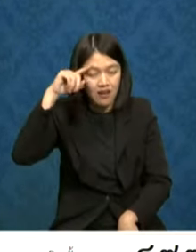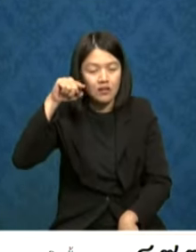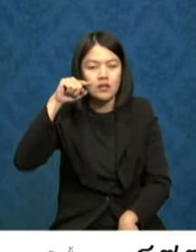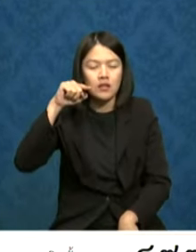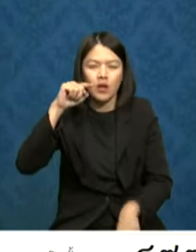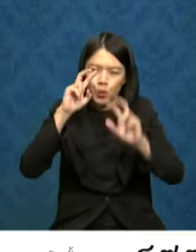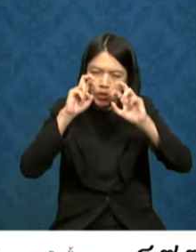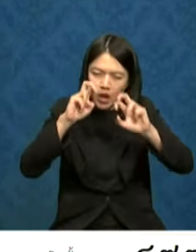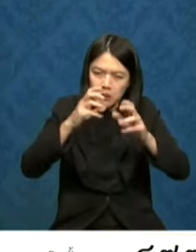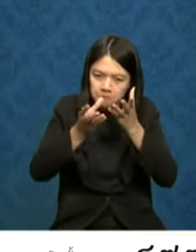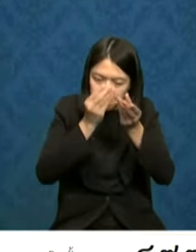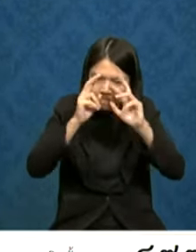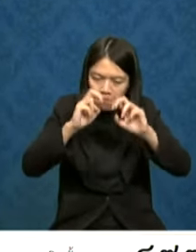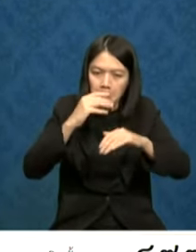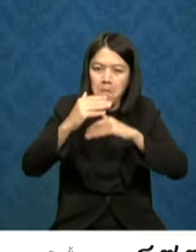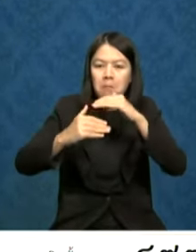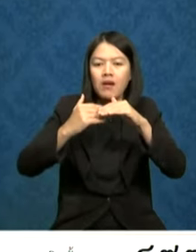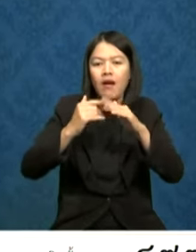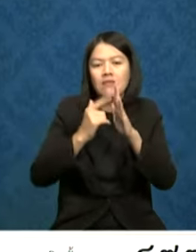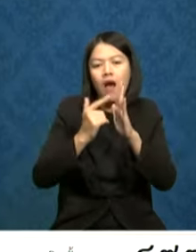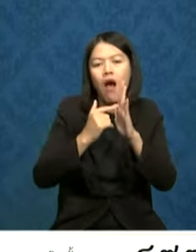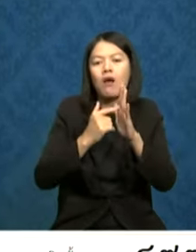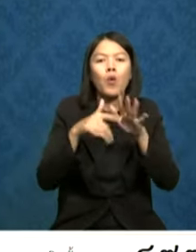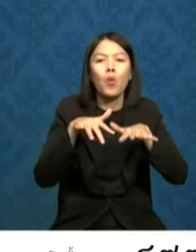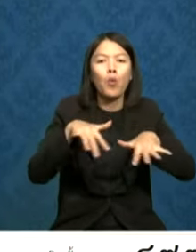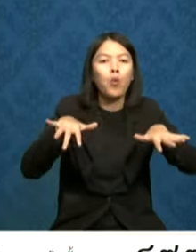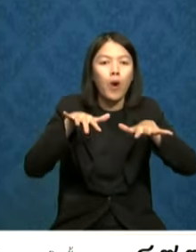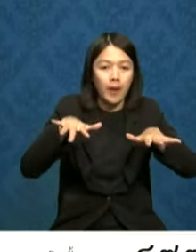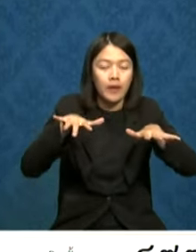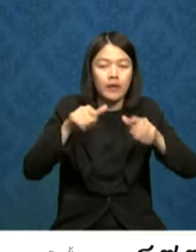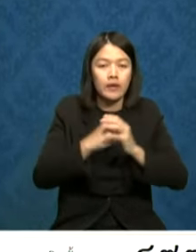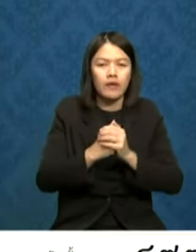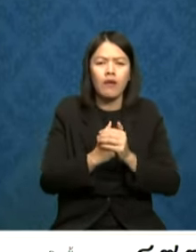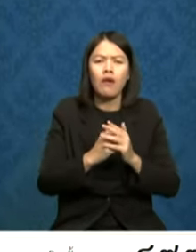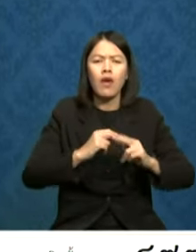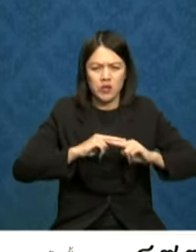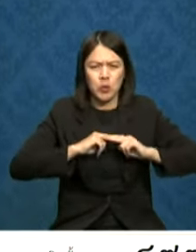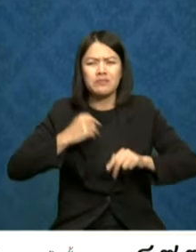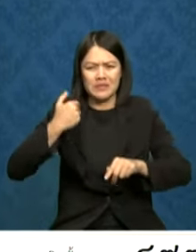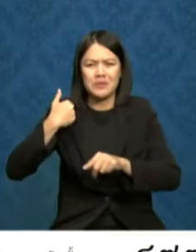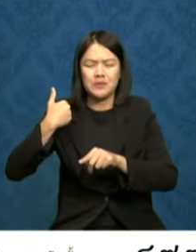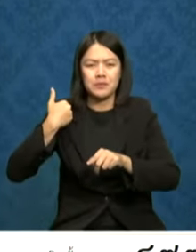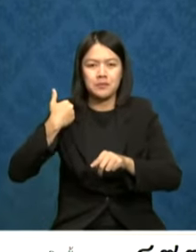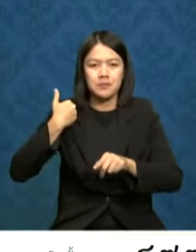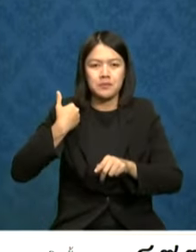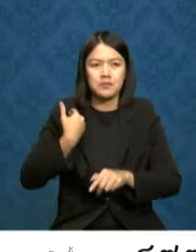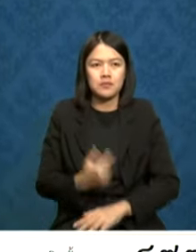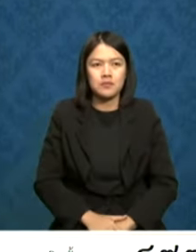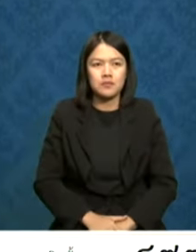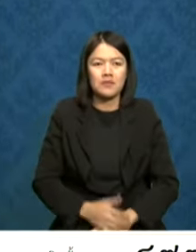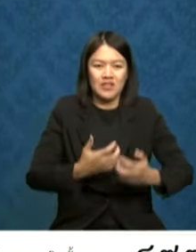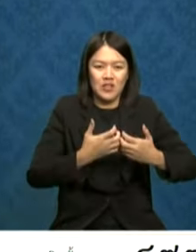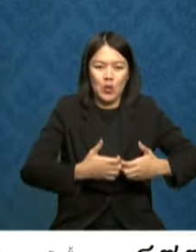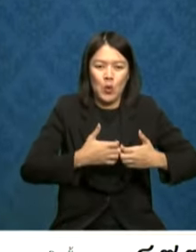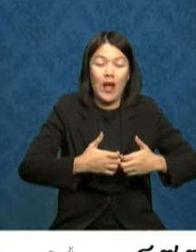ศึกษาวิจัยและพัฒนาผลิตยาสามัญนะครับซึ่งเอกชนก็มีนะฮะแต่ว่าเ่อของโรงงาน